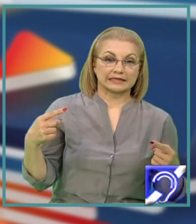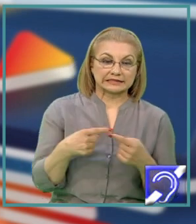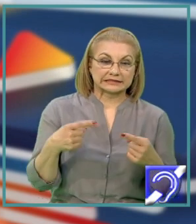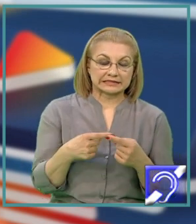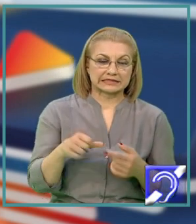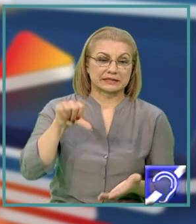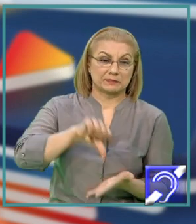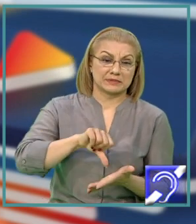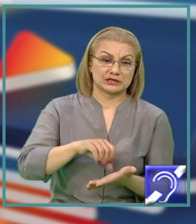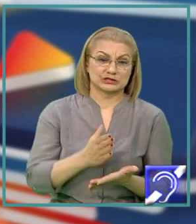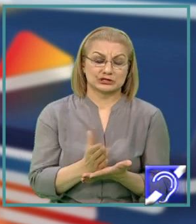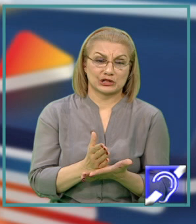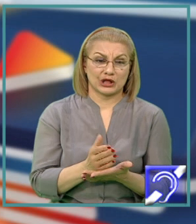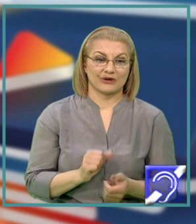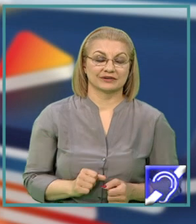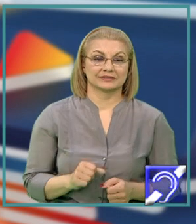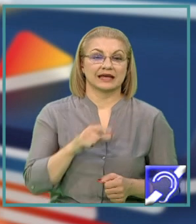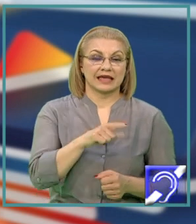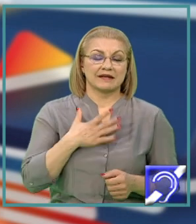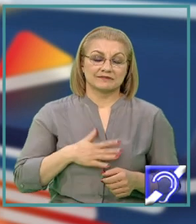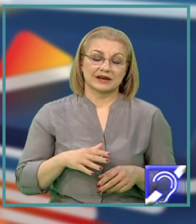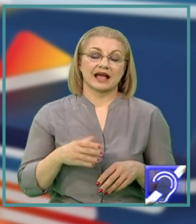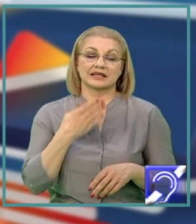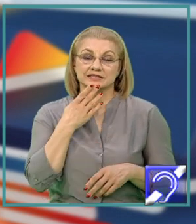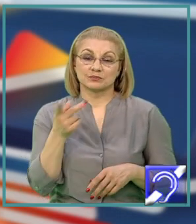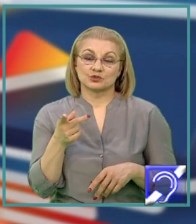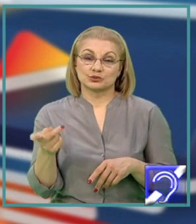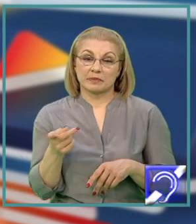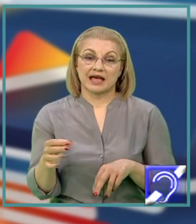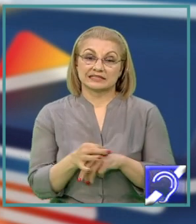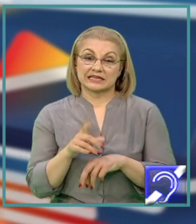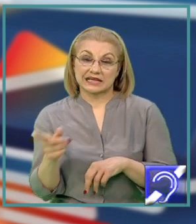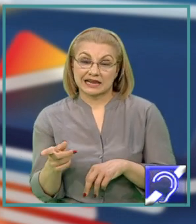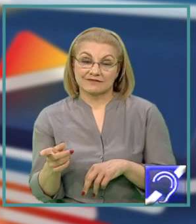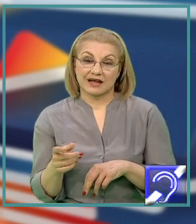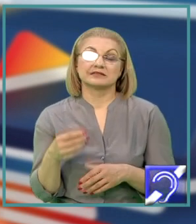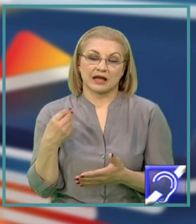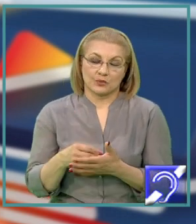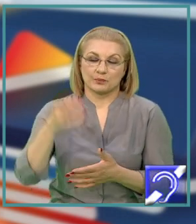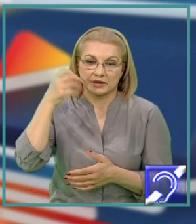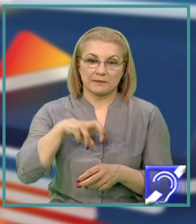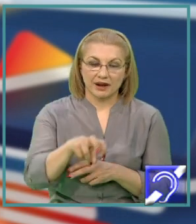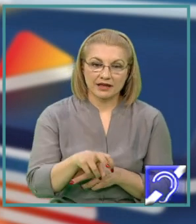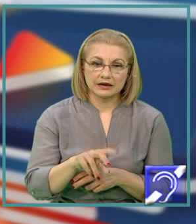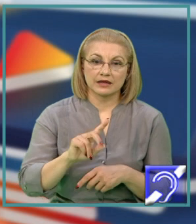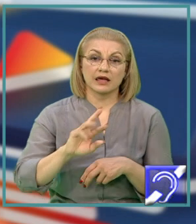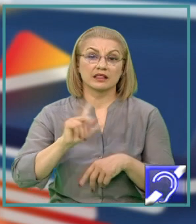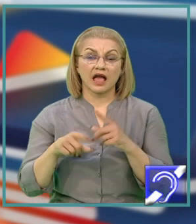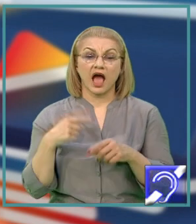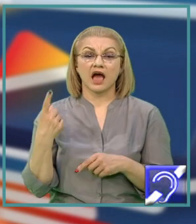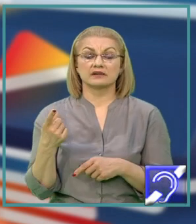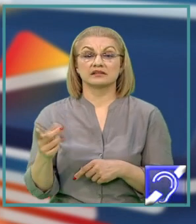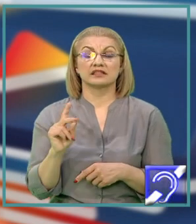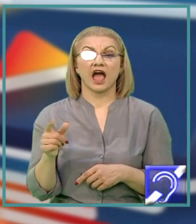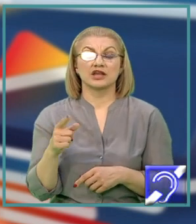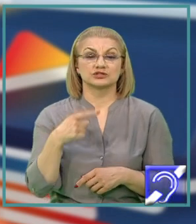și soacră. El încearcă să-și mulțumească nevasta, de aceea își cumpără pălărie. Intră în încurcătură pentru că Dacia consideră că